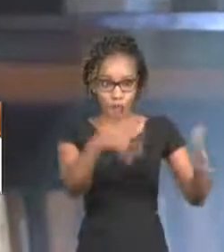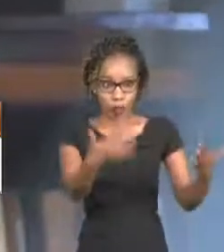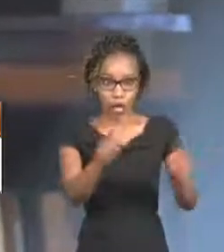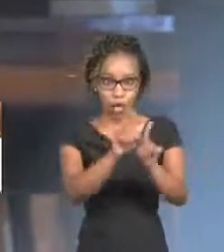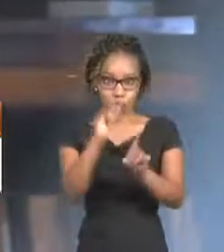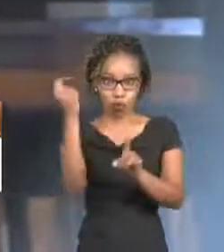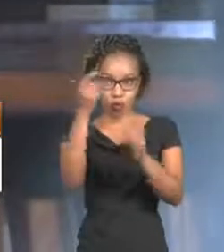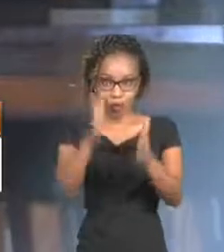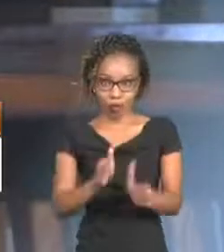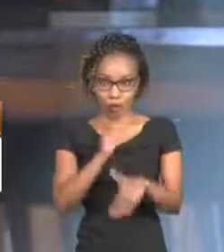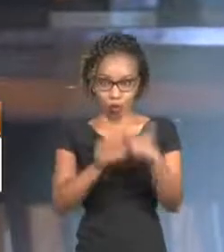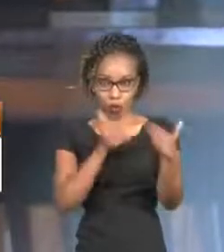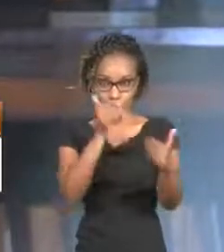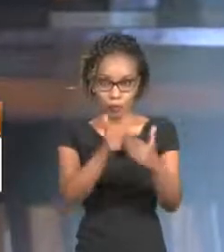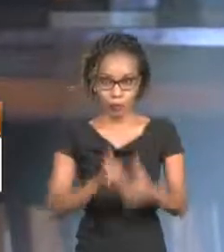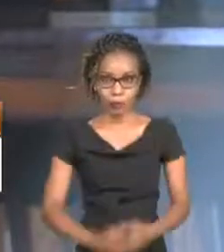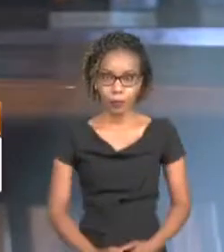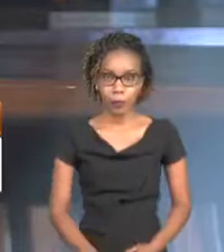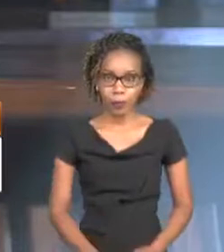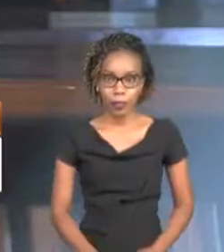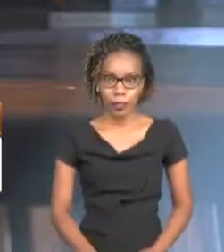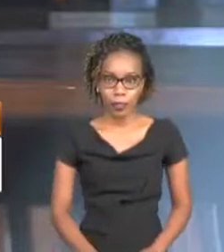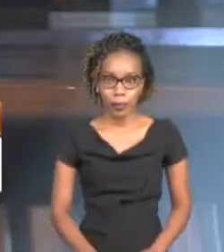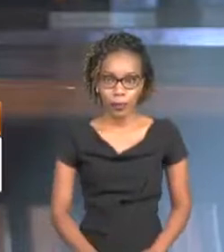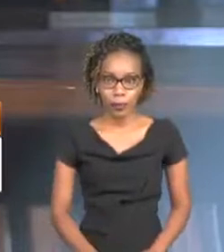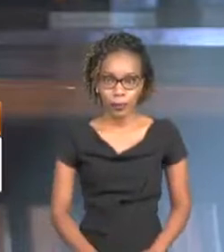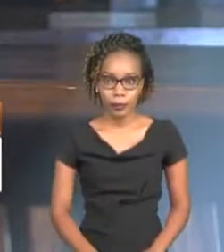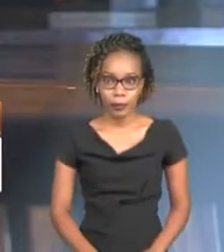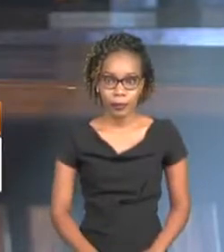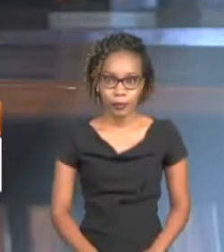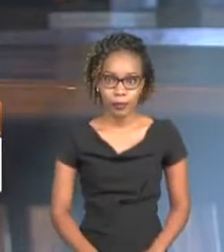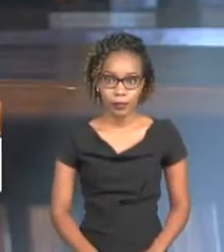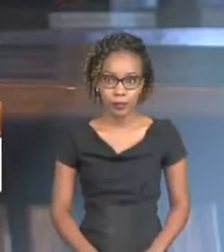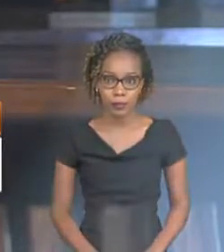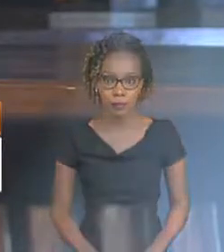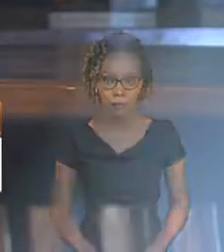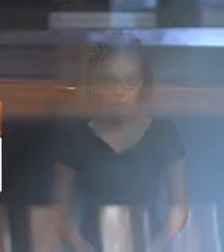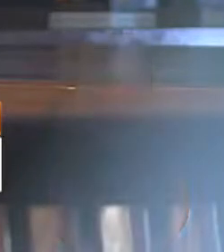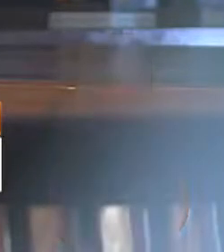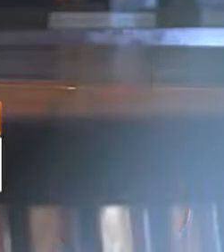jumla. Lilian Maina, Runinga Switch, Nairobi.